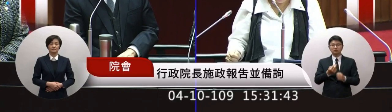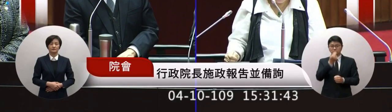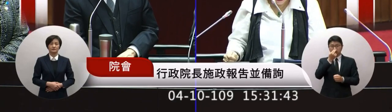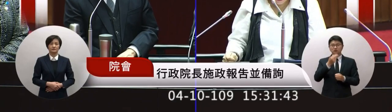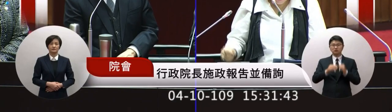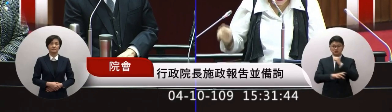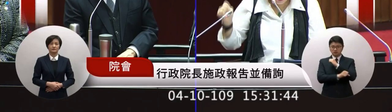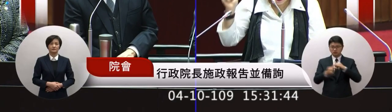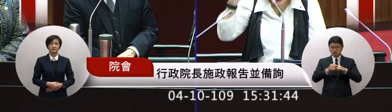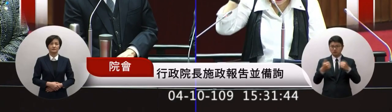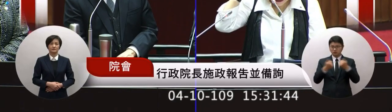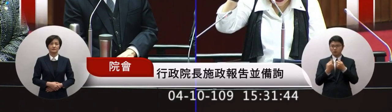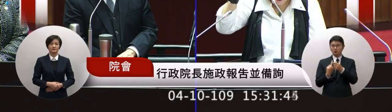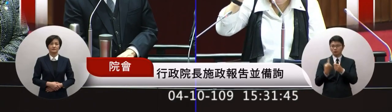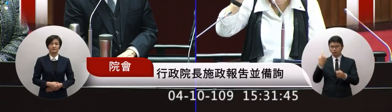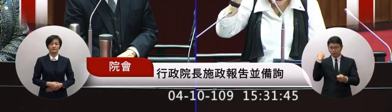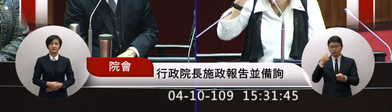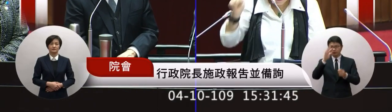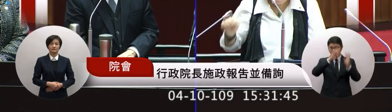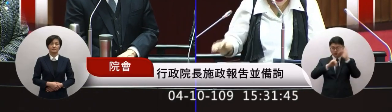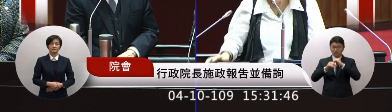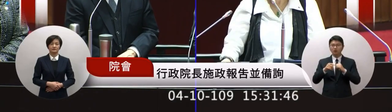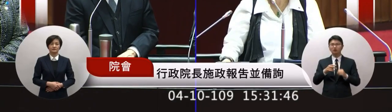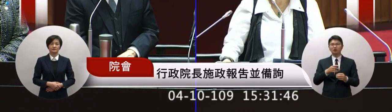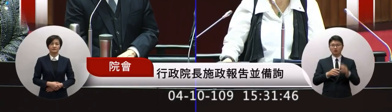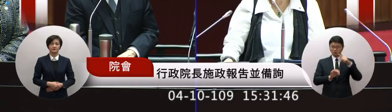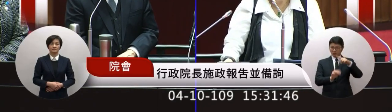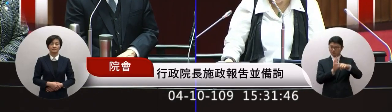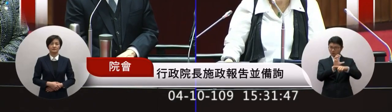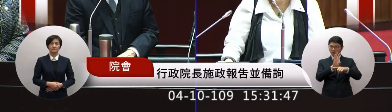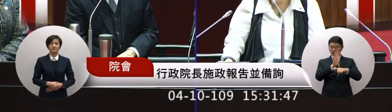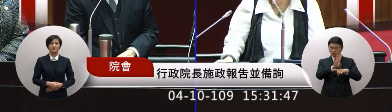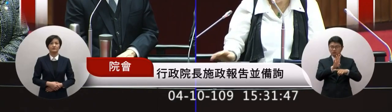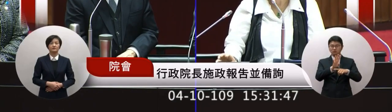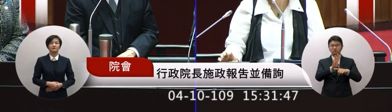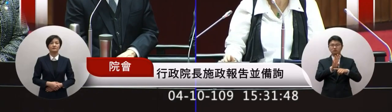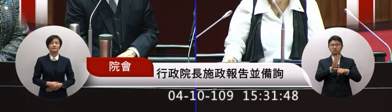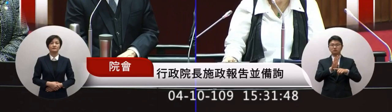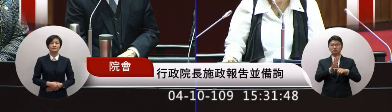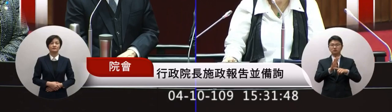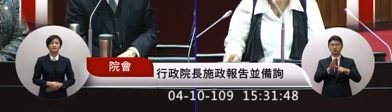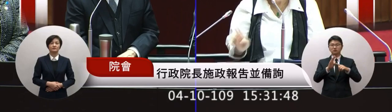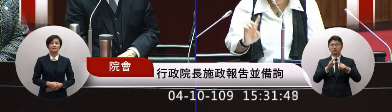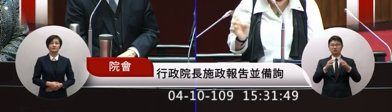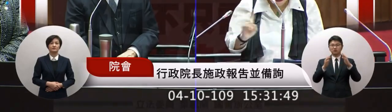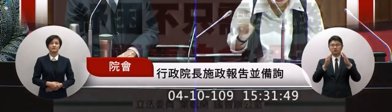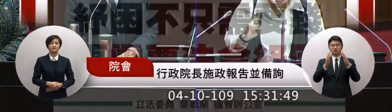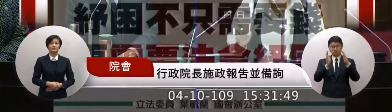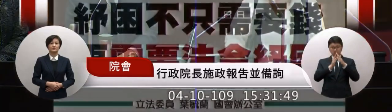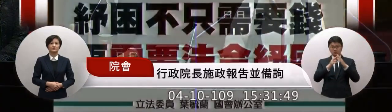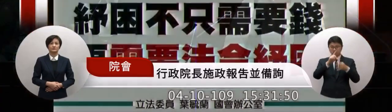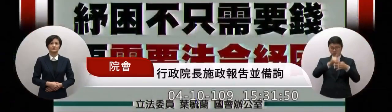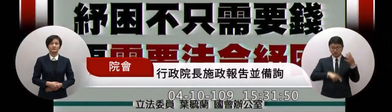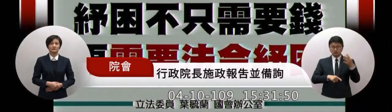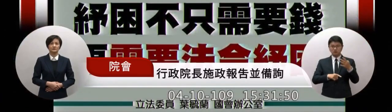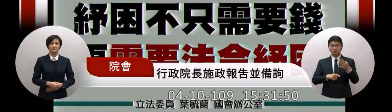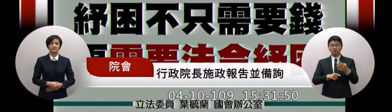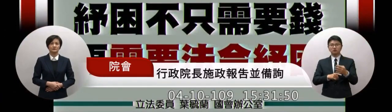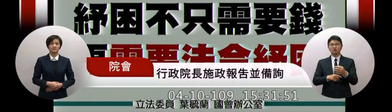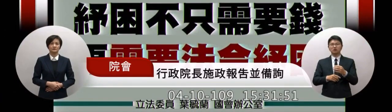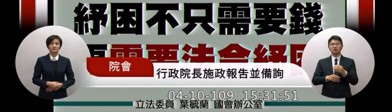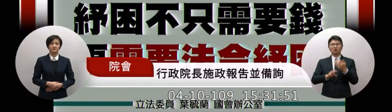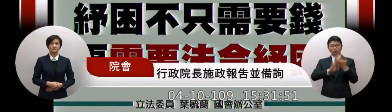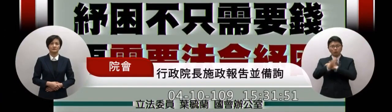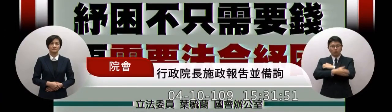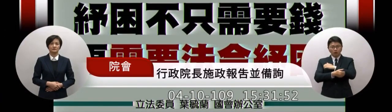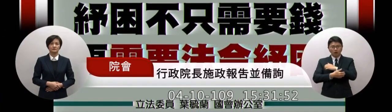年的调查，他说大概有84%的家事类的移工，他们连假日都没有办法有